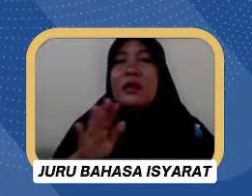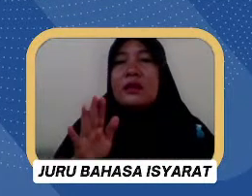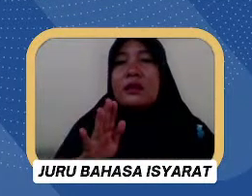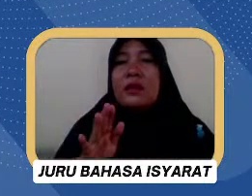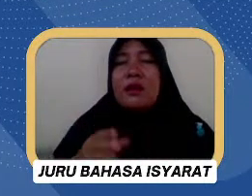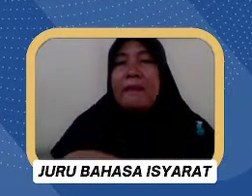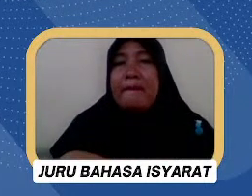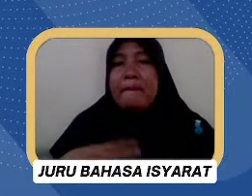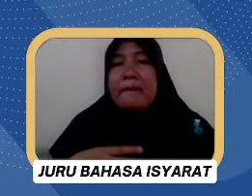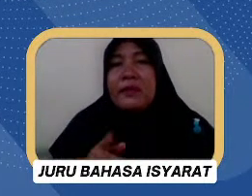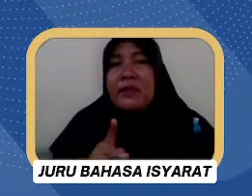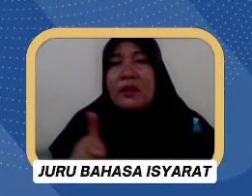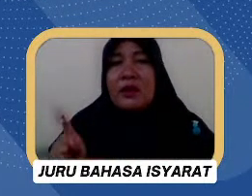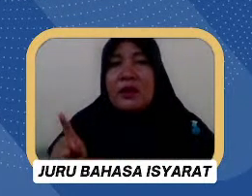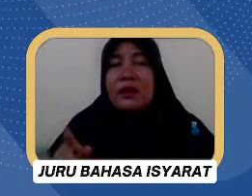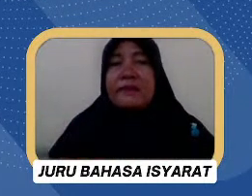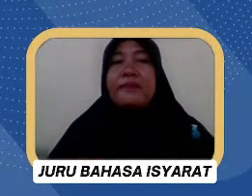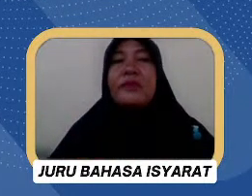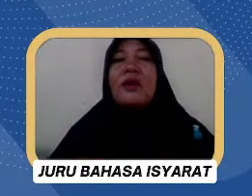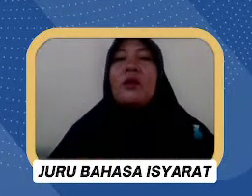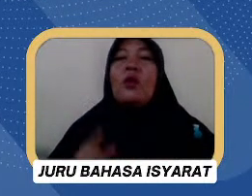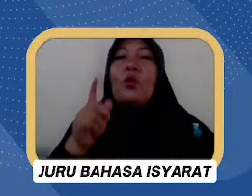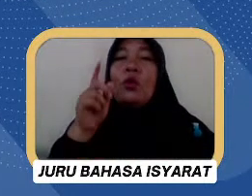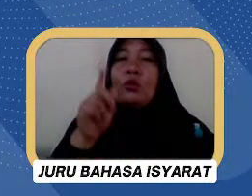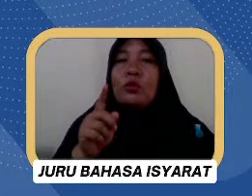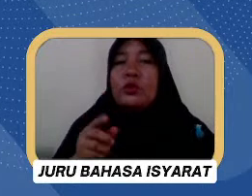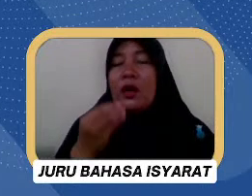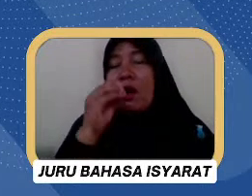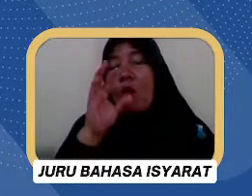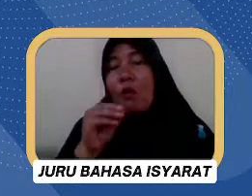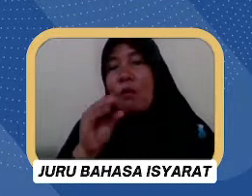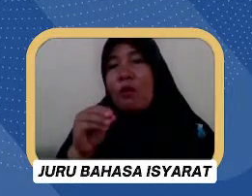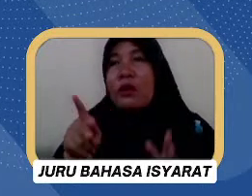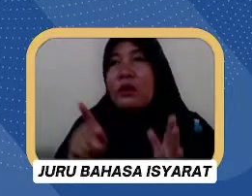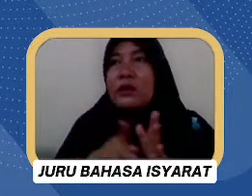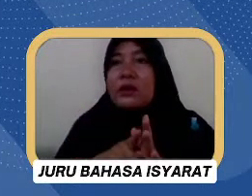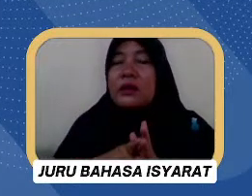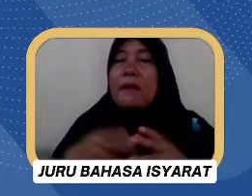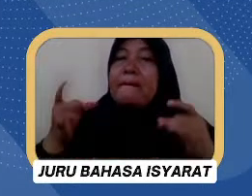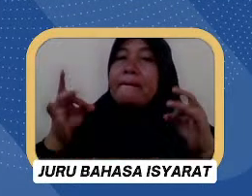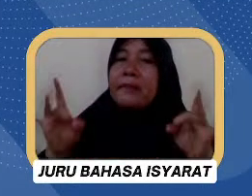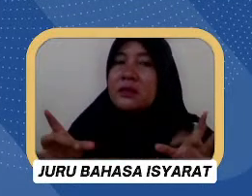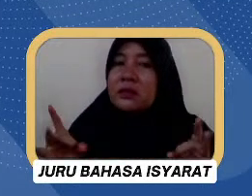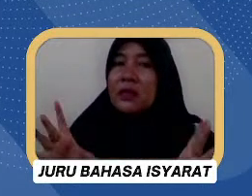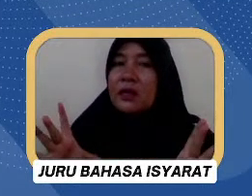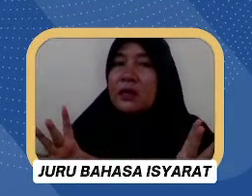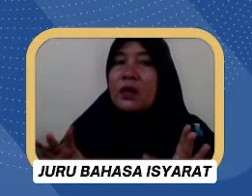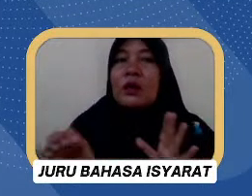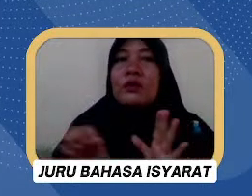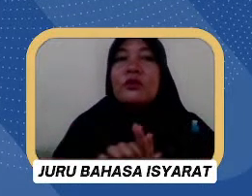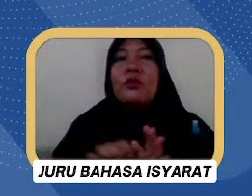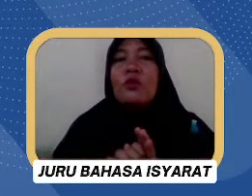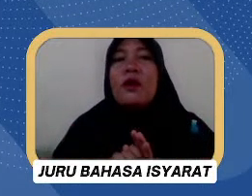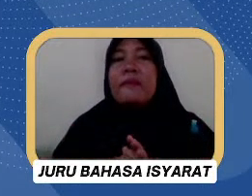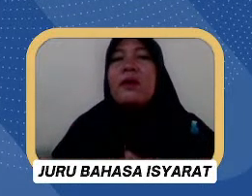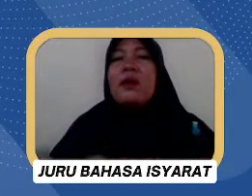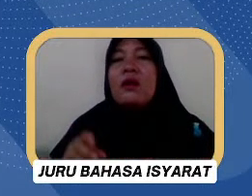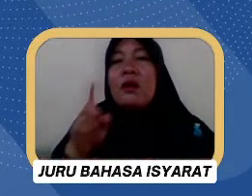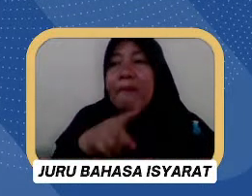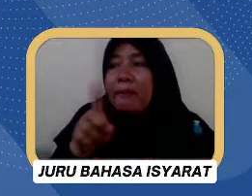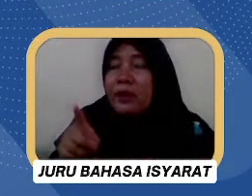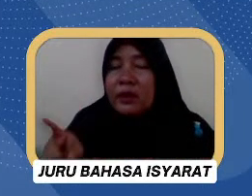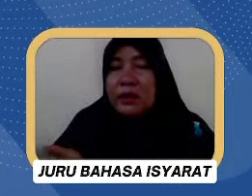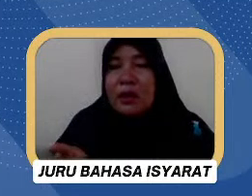Ujaran kebencian atau hate speech. Bentuknya apa? Bentuknya bisa penghinaan, pencemaran